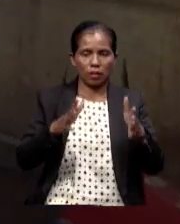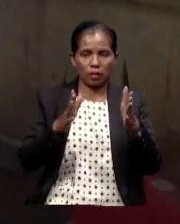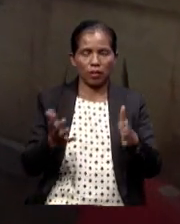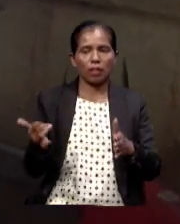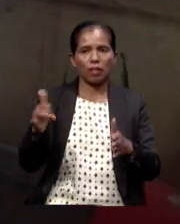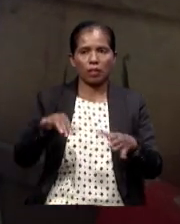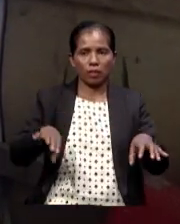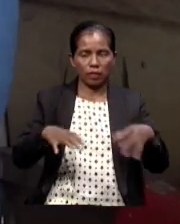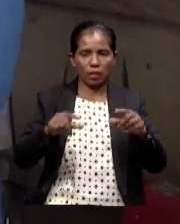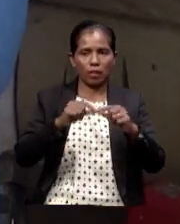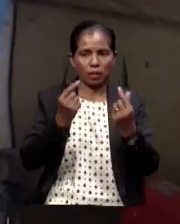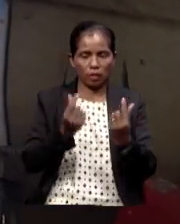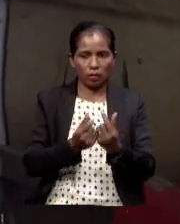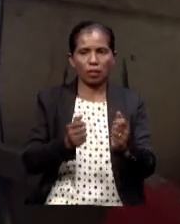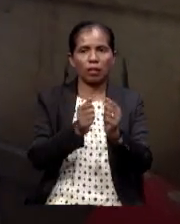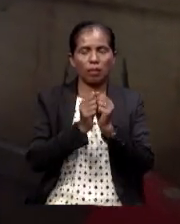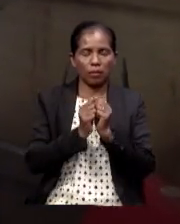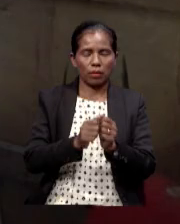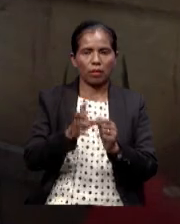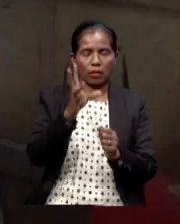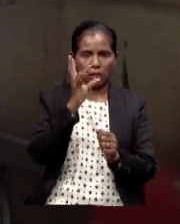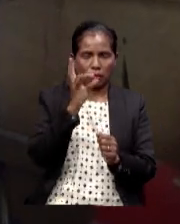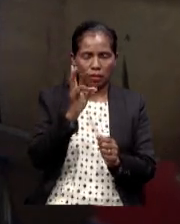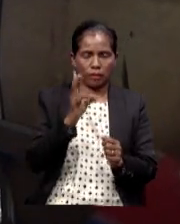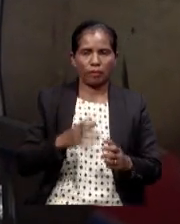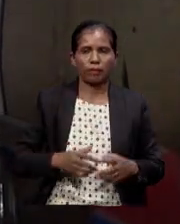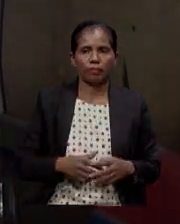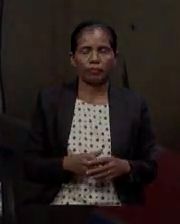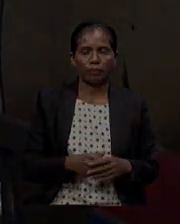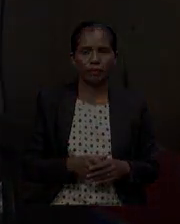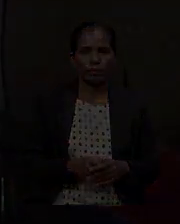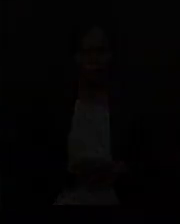nebe servisu ia grupu ne hamutuk na inghitung. Tito Silva, Jemen.